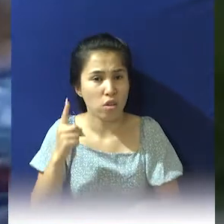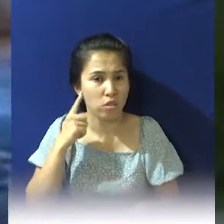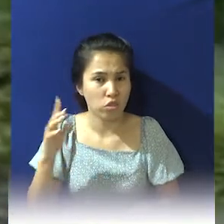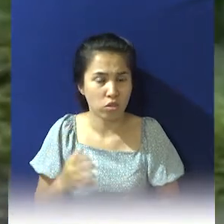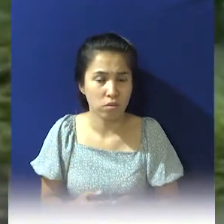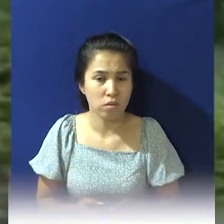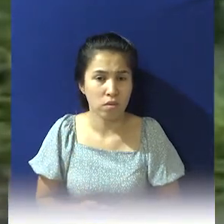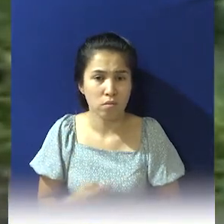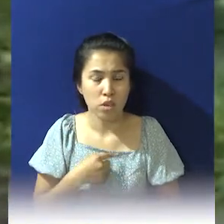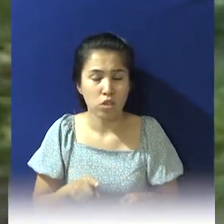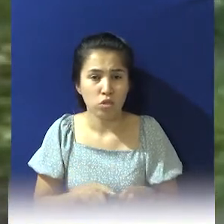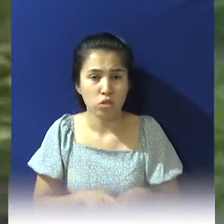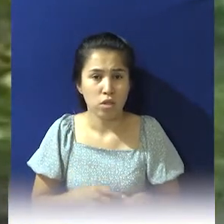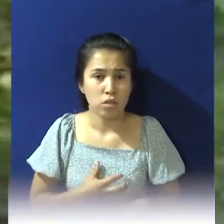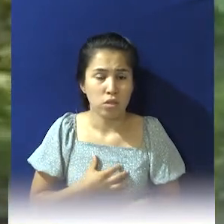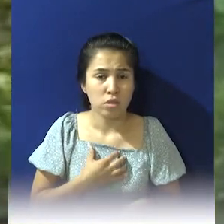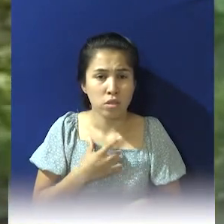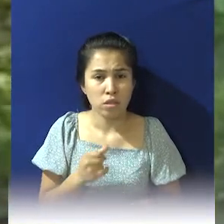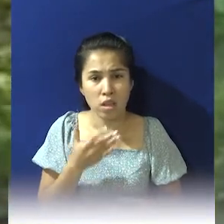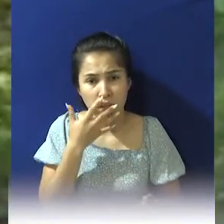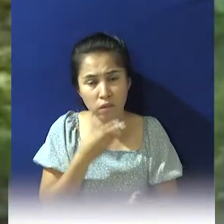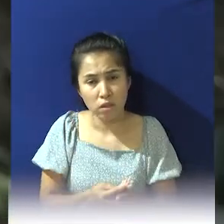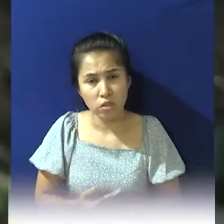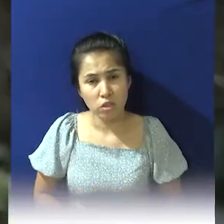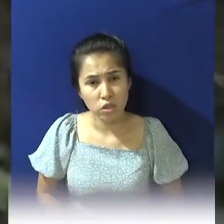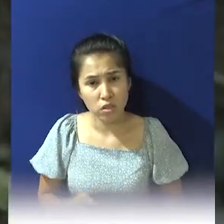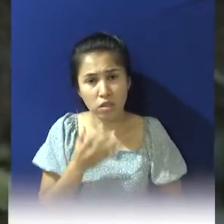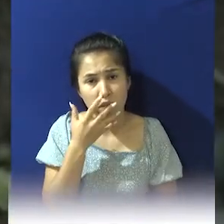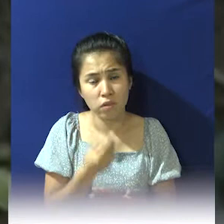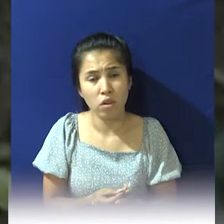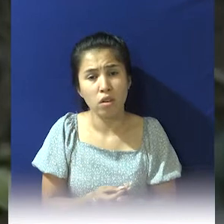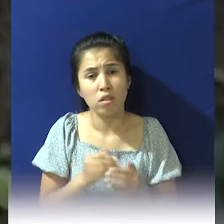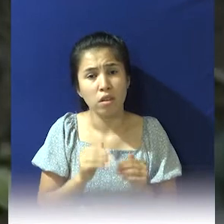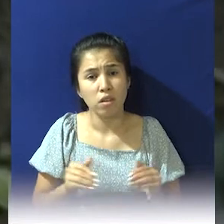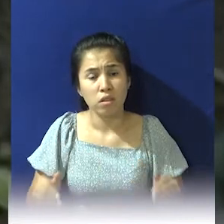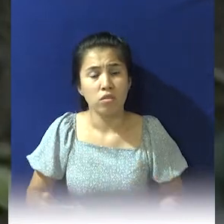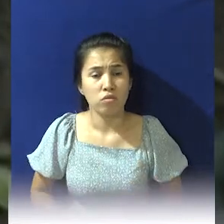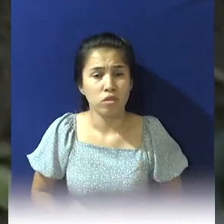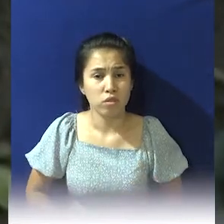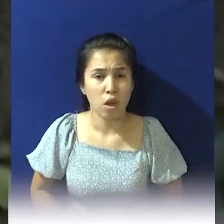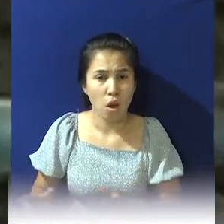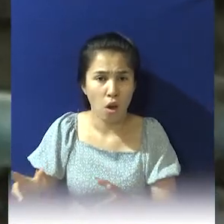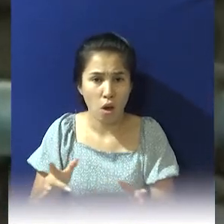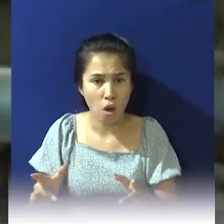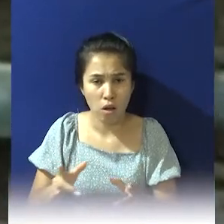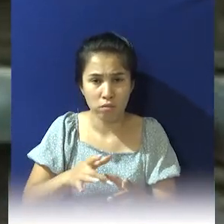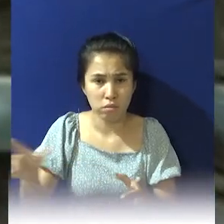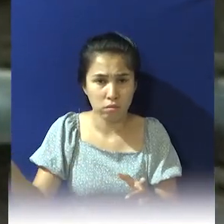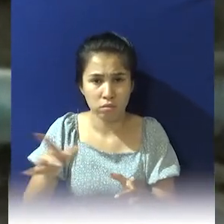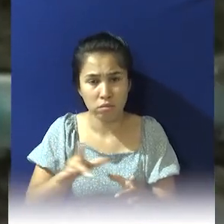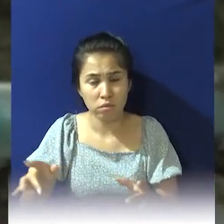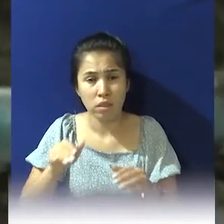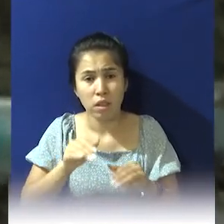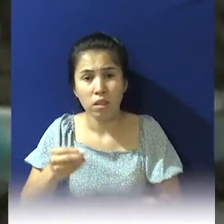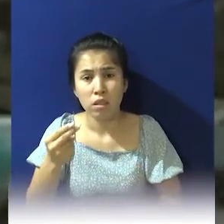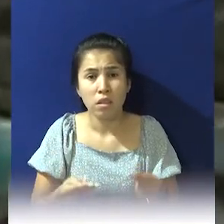принимающие двор за отличное место для ночлега. Электрические щиты и проводки в непригодном состоянии. Установленная без согласия жителей на крыше